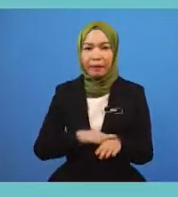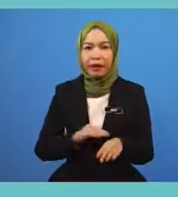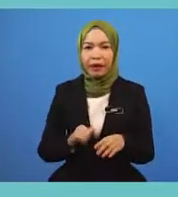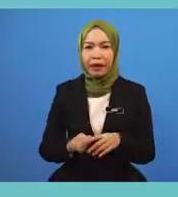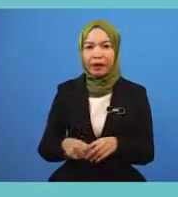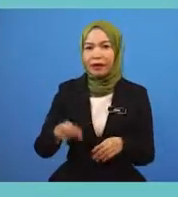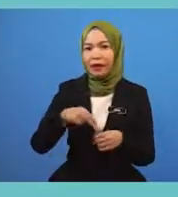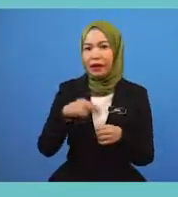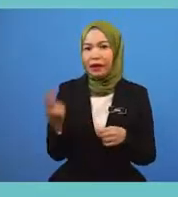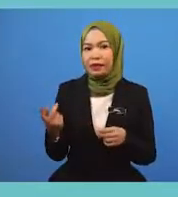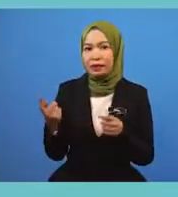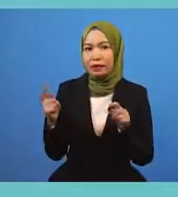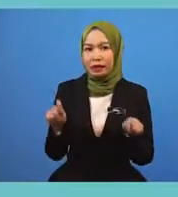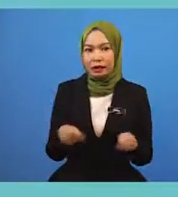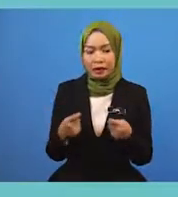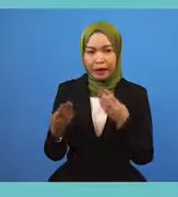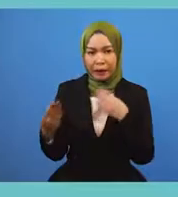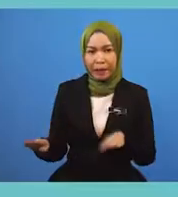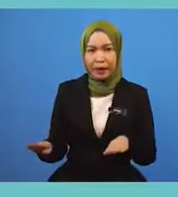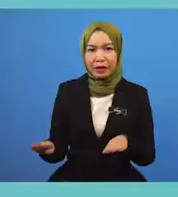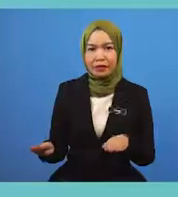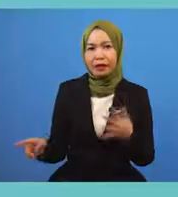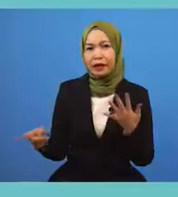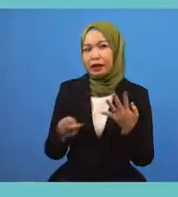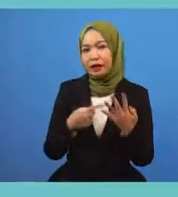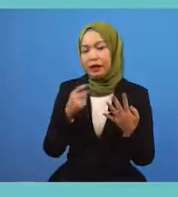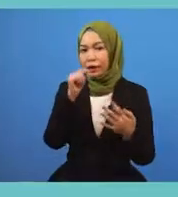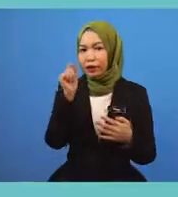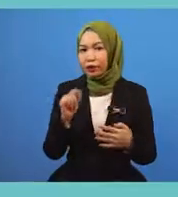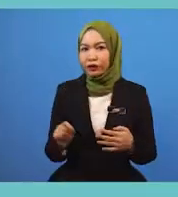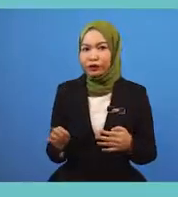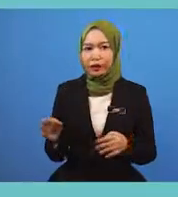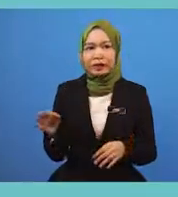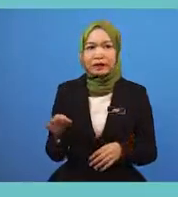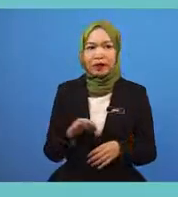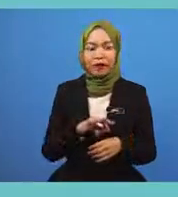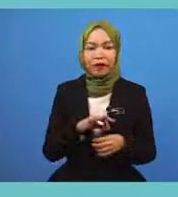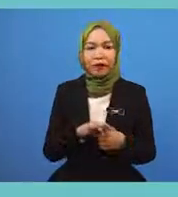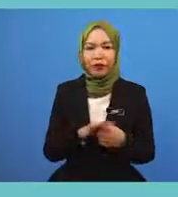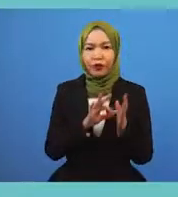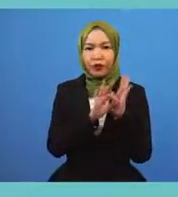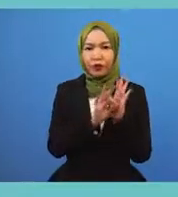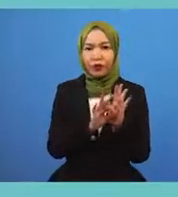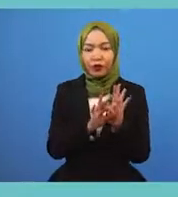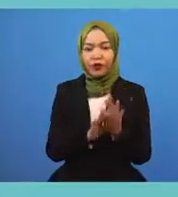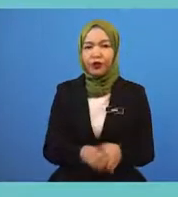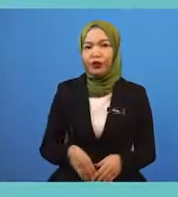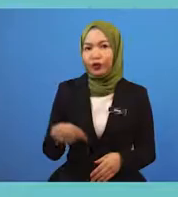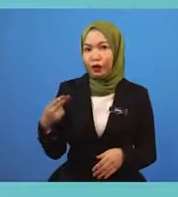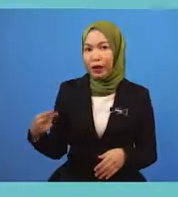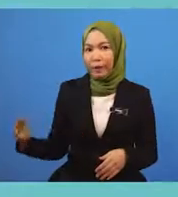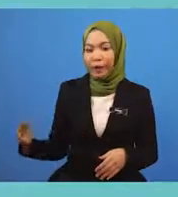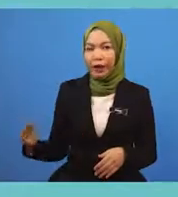balas. Kelima, tulis formula bahan tindak balas dan hasil tindak